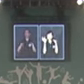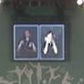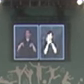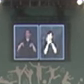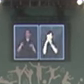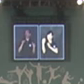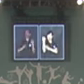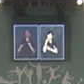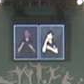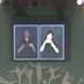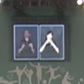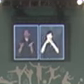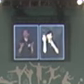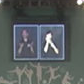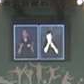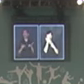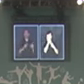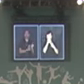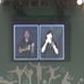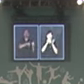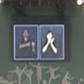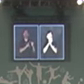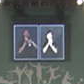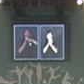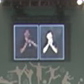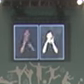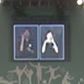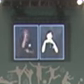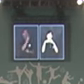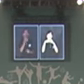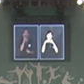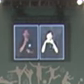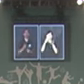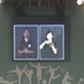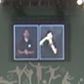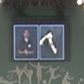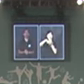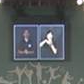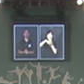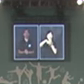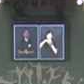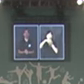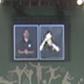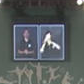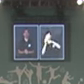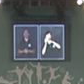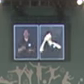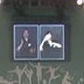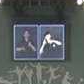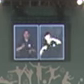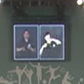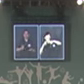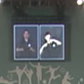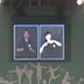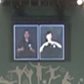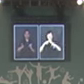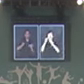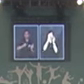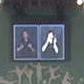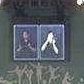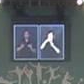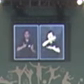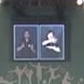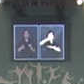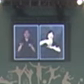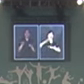美的曲目，表演者以弹跳的动作45度倾斜的方式打鼓，象征着海浪撞击